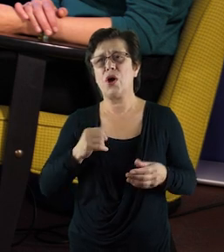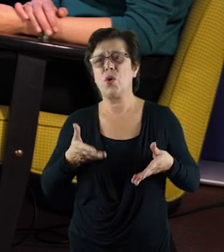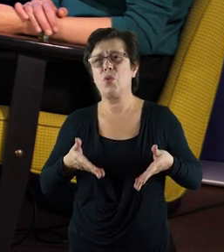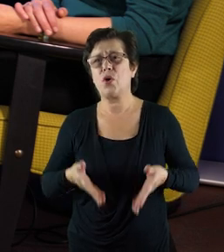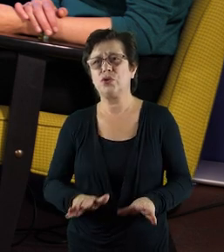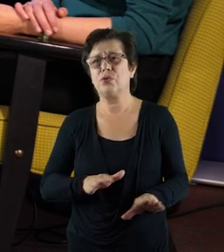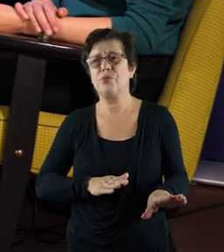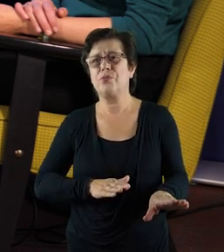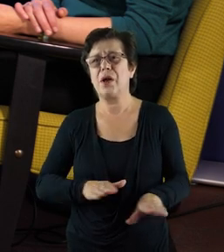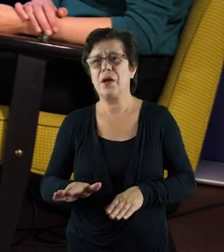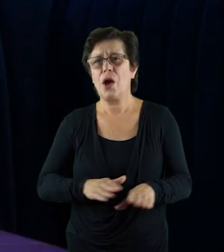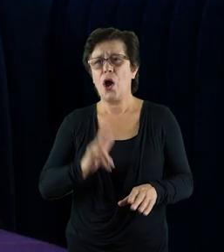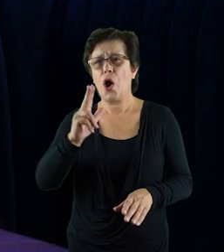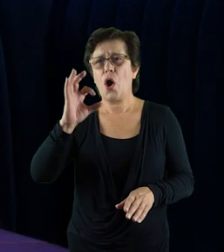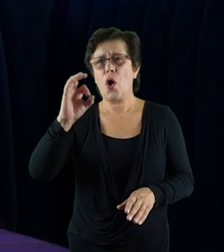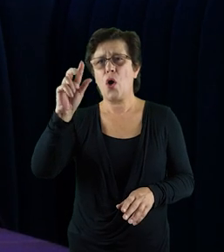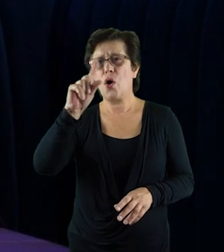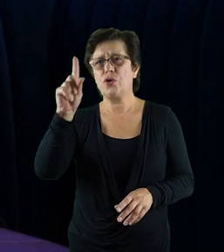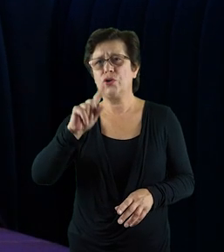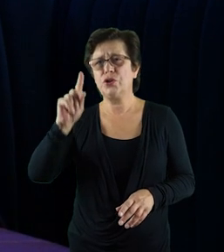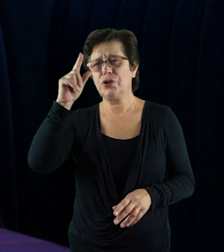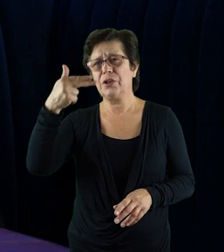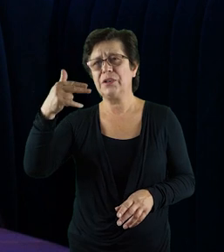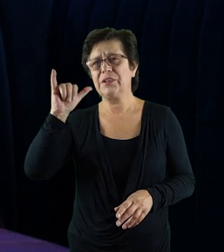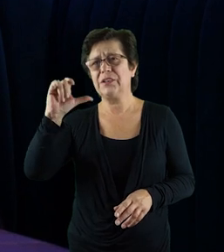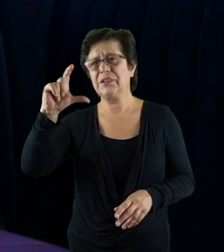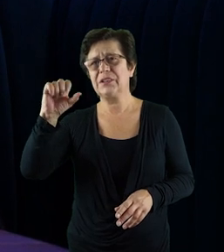miejscowości Gwoźnica i